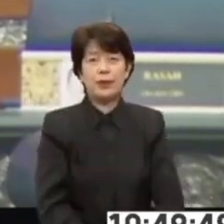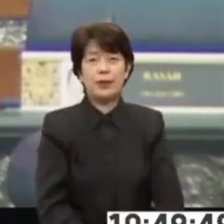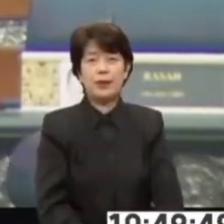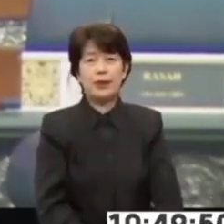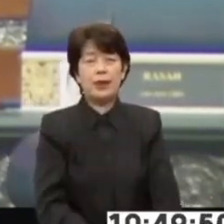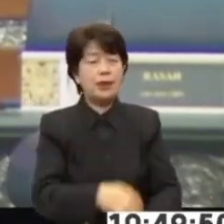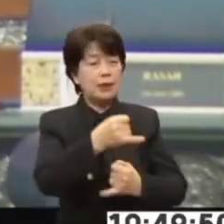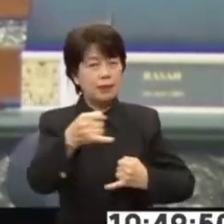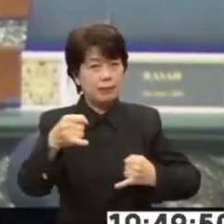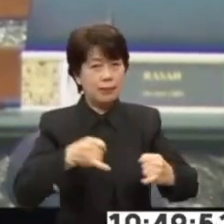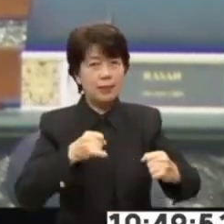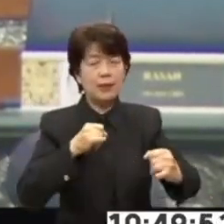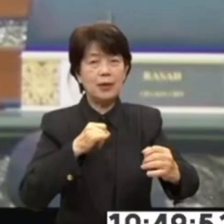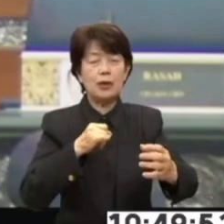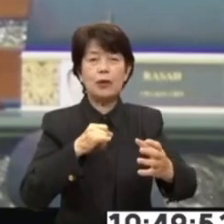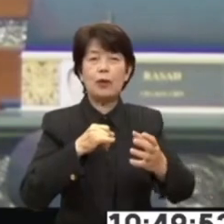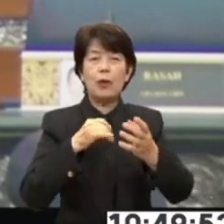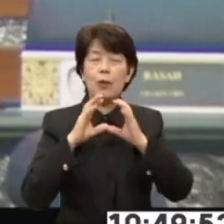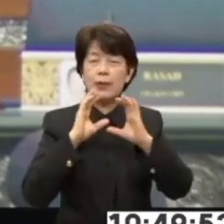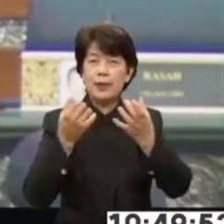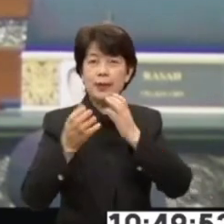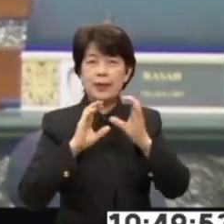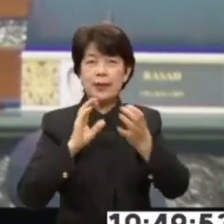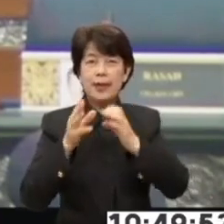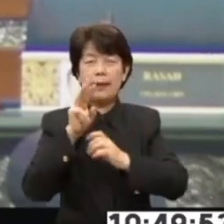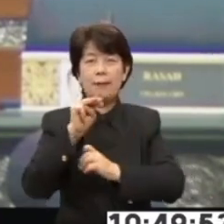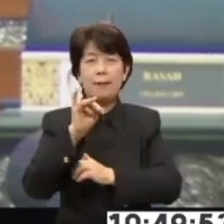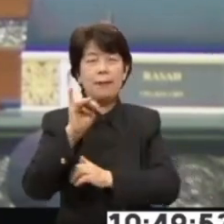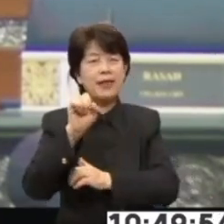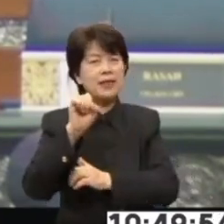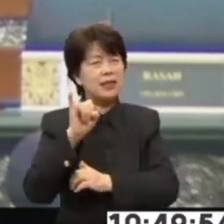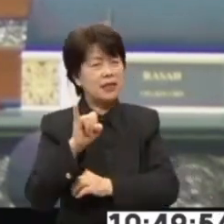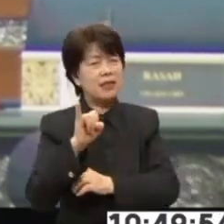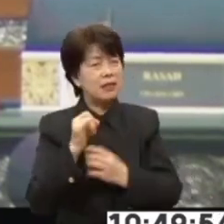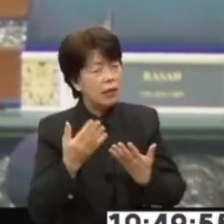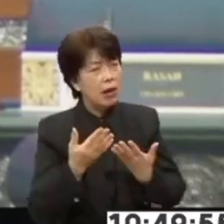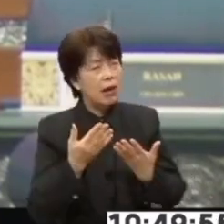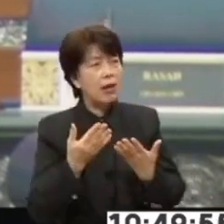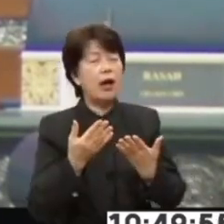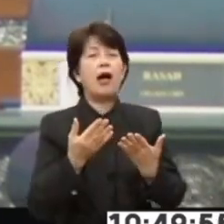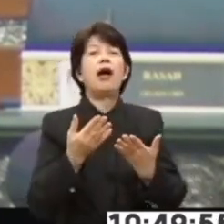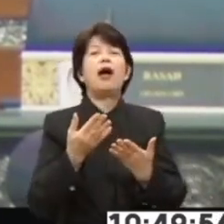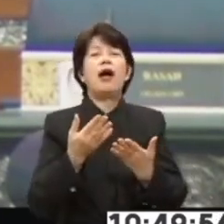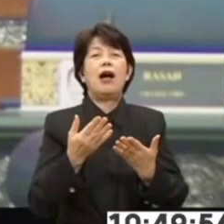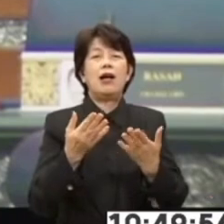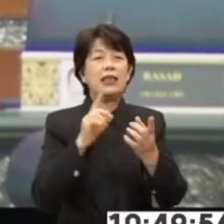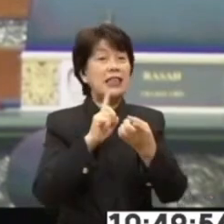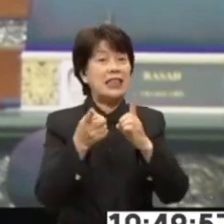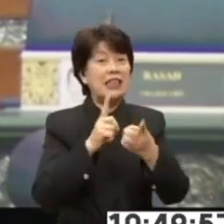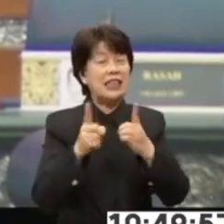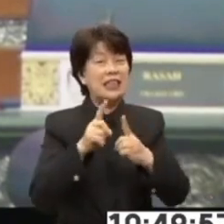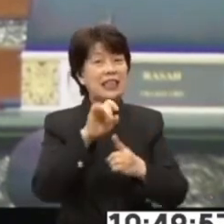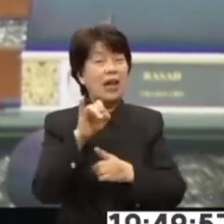jabatan jabatan komunikasi misi dia kemahiran digital jadi soalan saya adak per